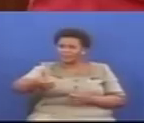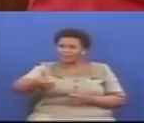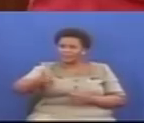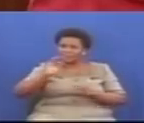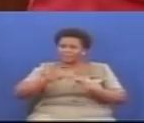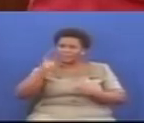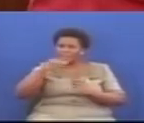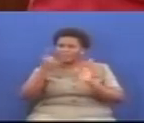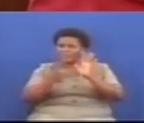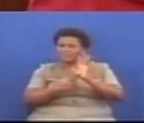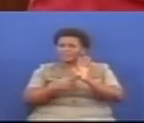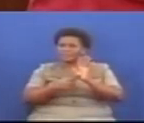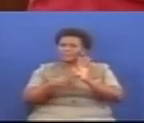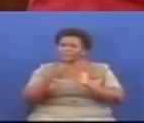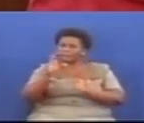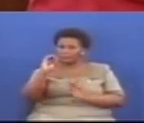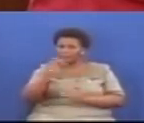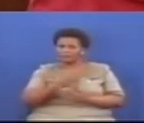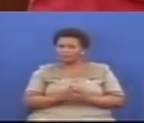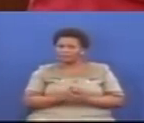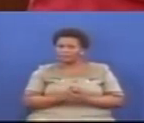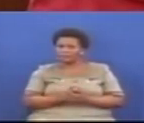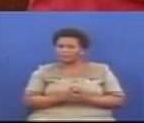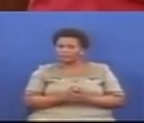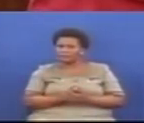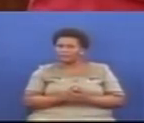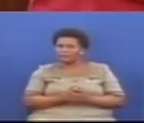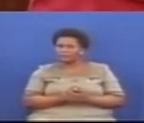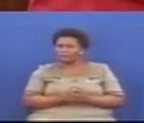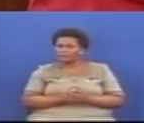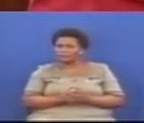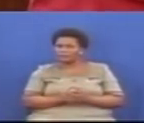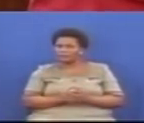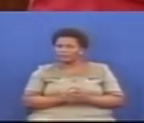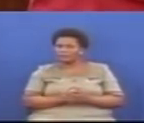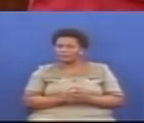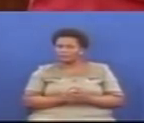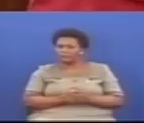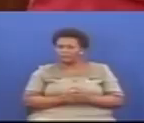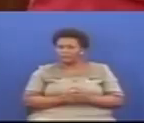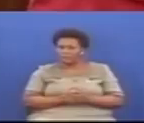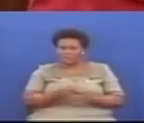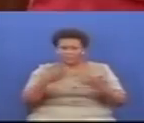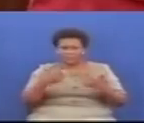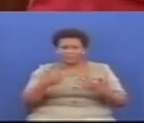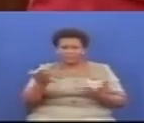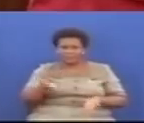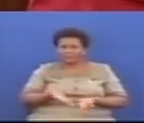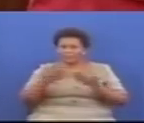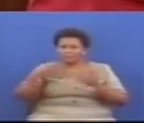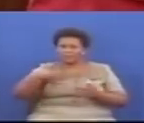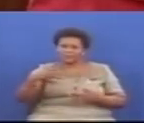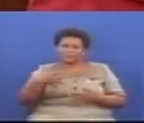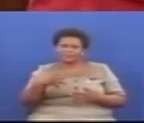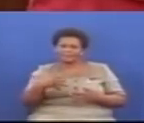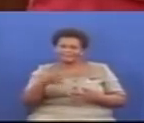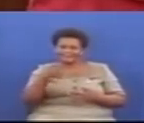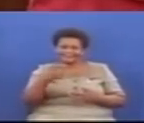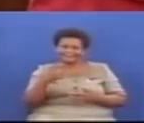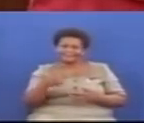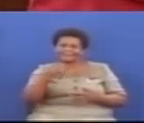zaidi ya 60 na kitu. Mheshimiwa Waziri kwa jibu lake la msingi anasema wana mpango wa kujenga vituo kila